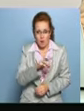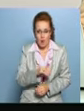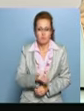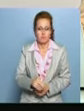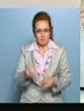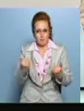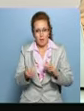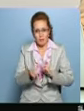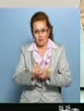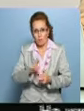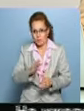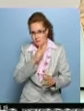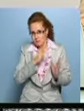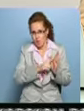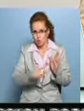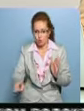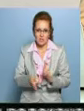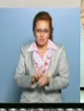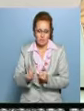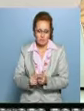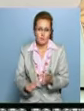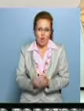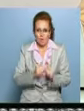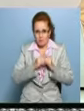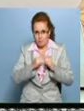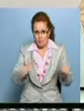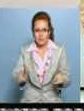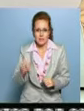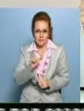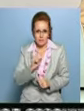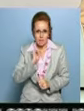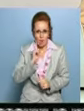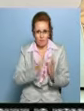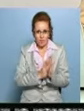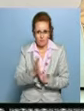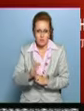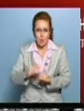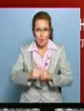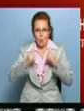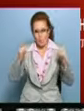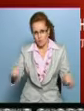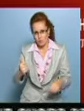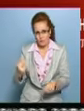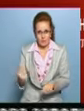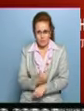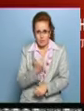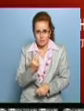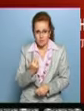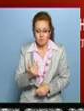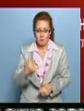изменения пруд снова заполонили сине-зелёные водоросли их стало больше в три раза мы